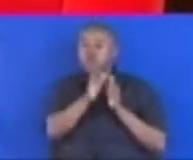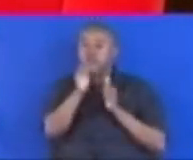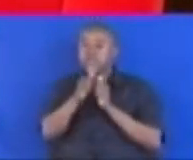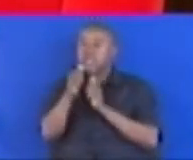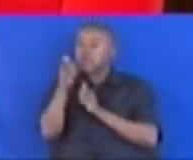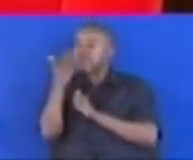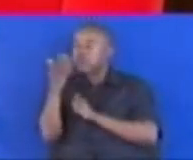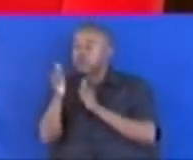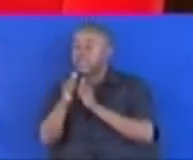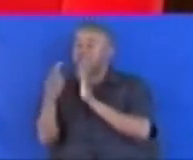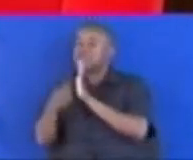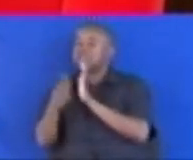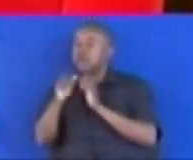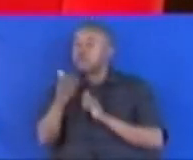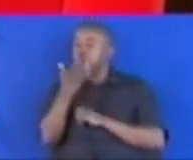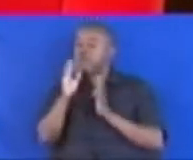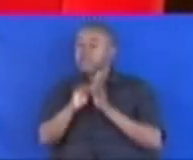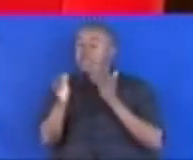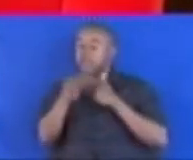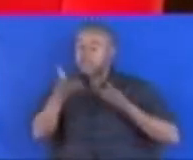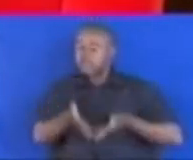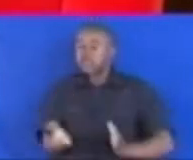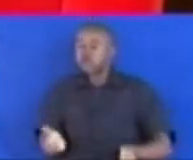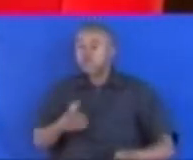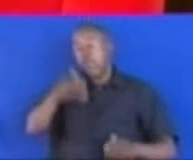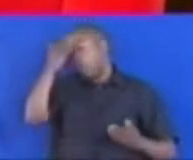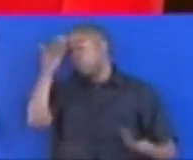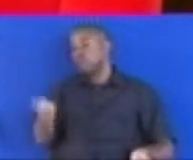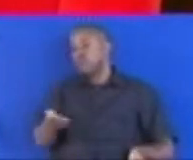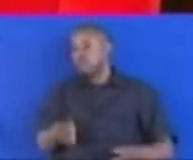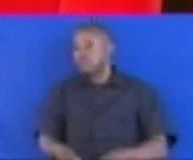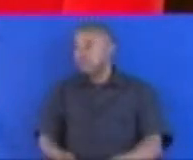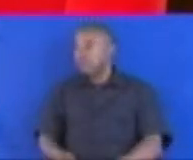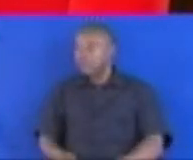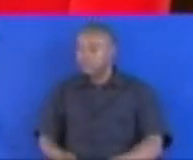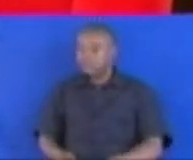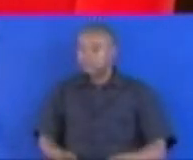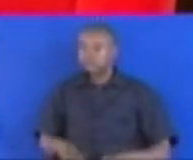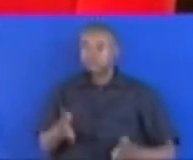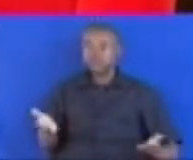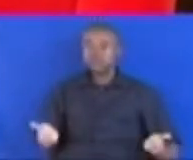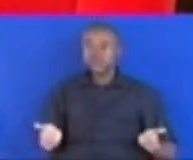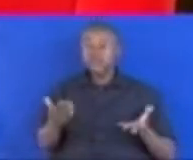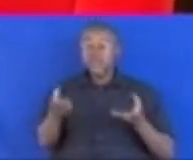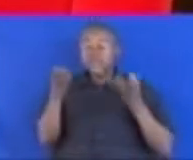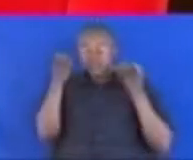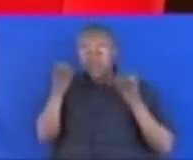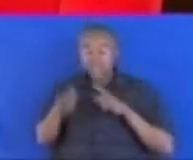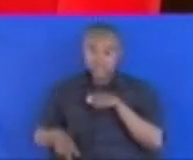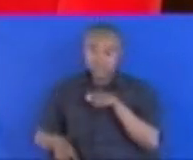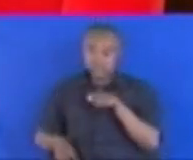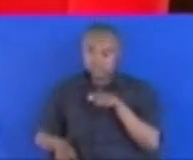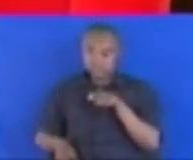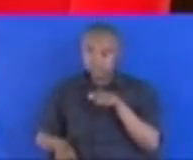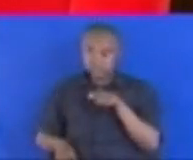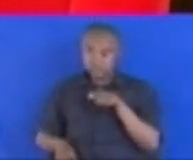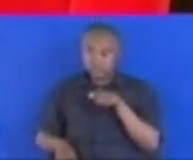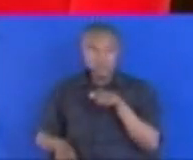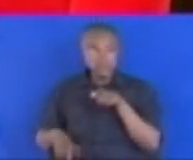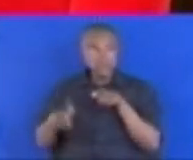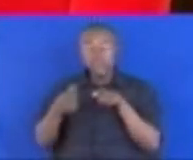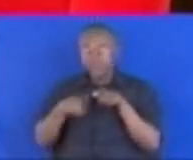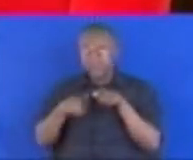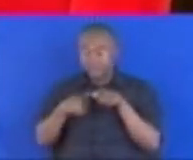5, baada ya miaka 6. Hatujajua mpaka leo. Na bahati nzuri sana Mheshimiwa Spika, nifunguke